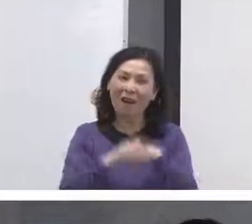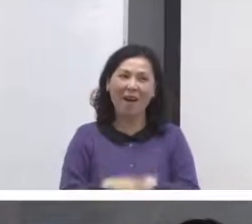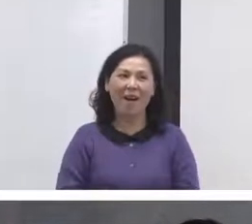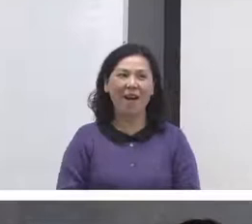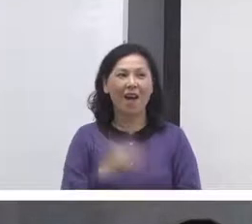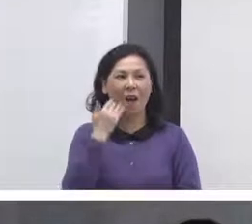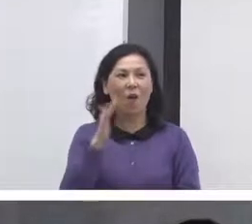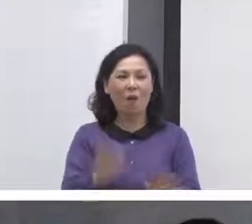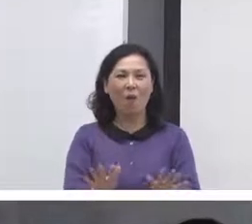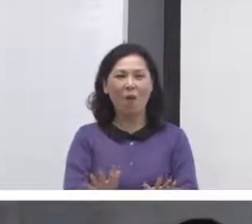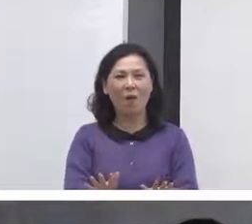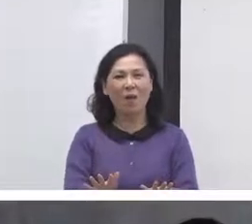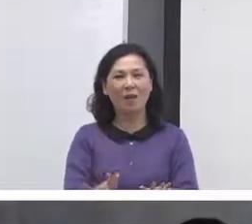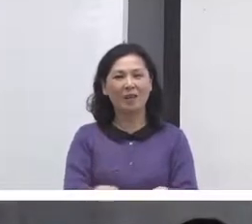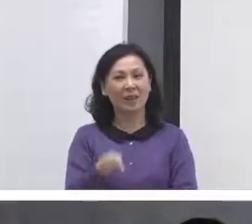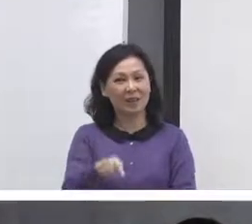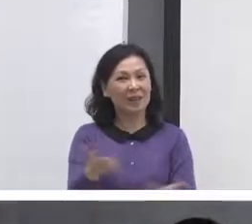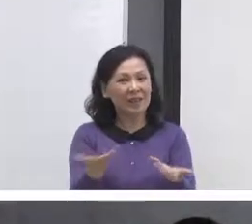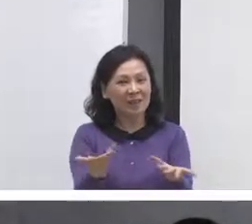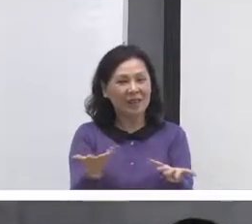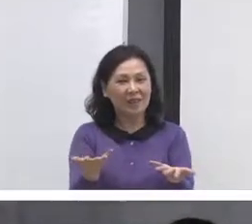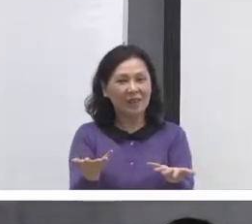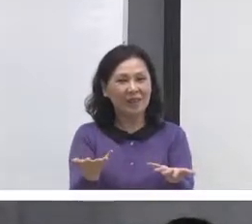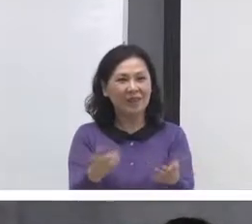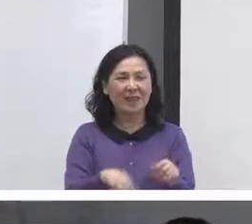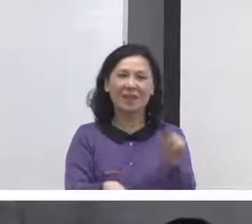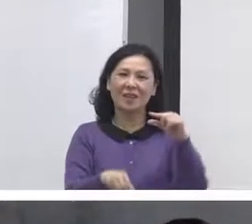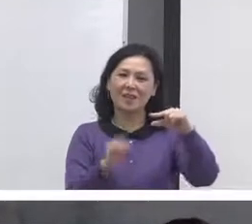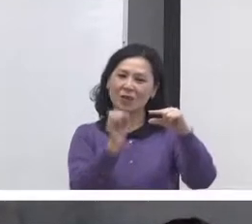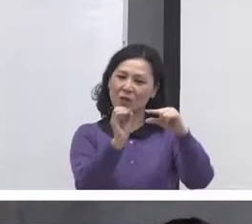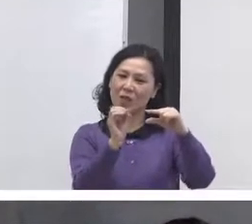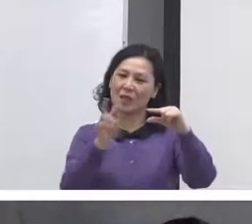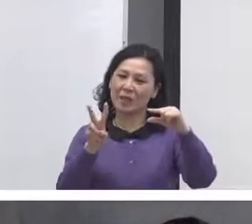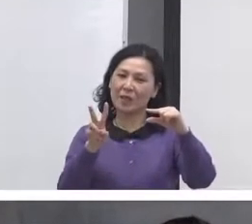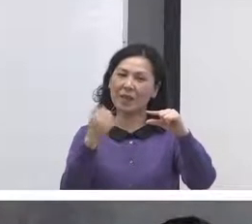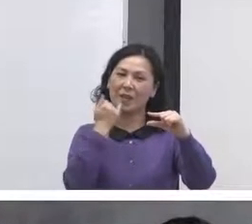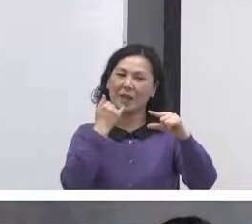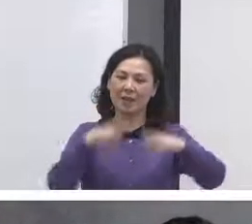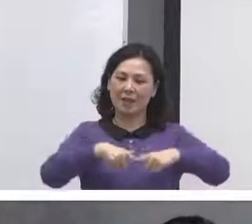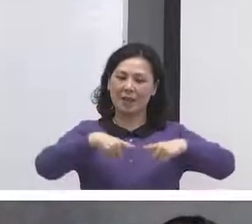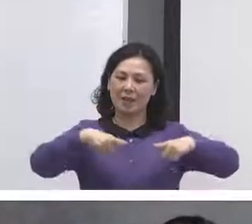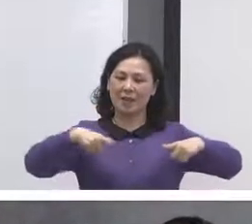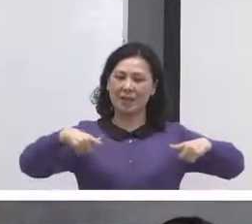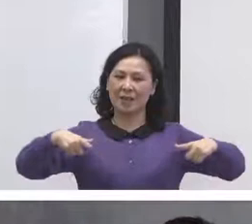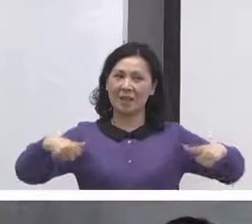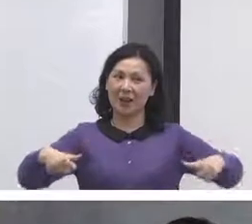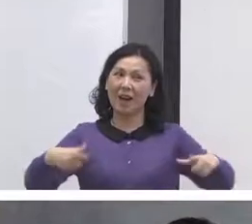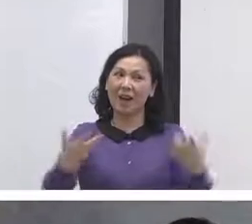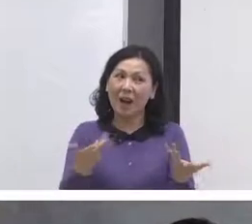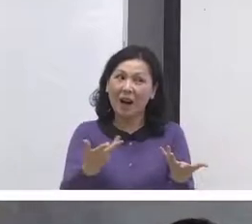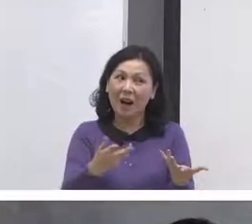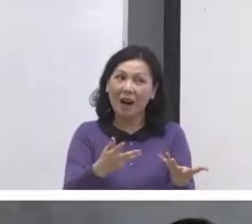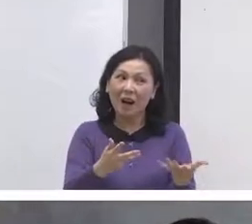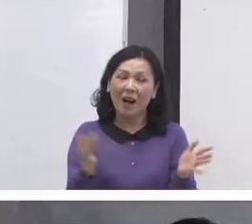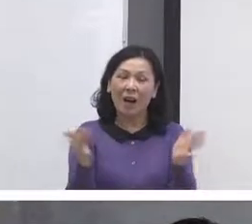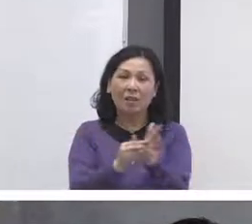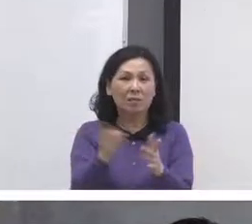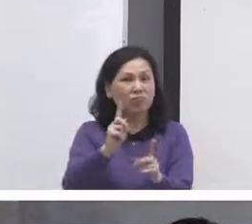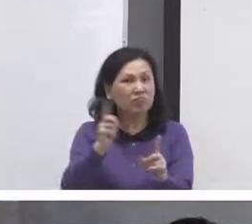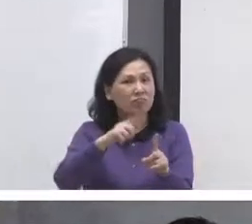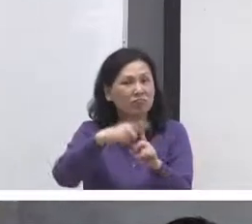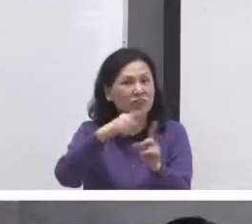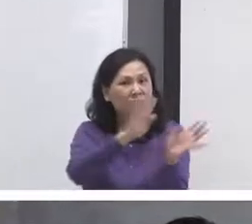天这件事情 G0V 它可以扩张成到什么程度，它能够就